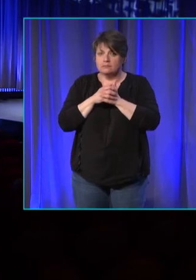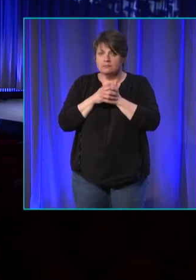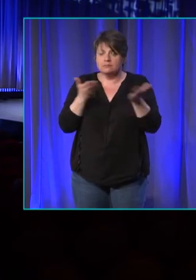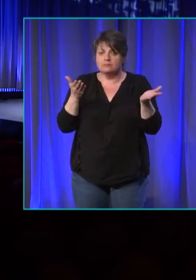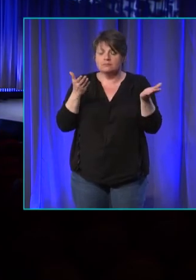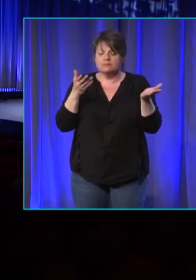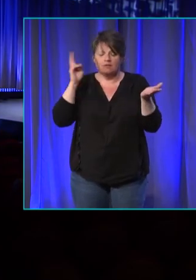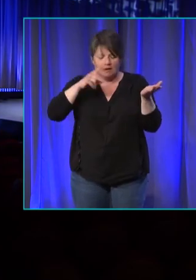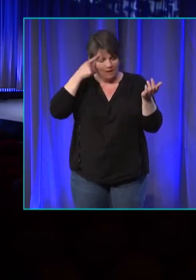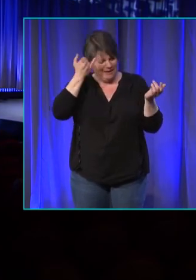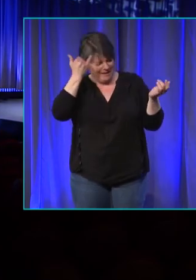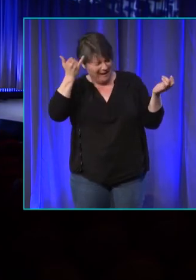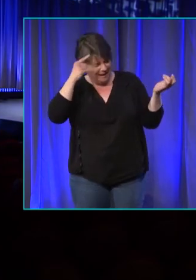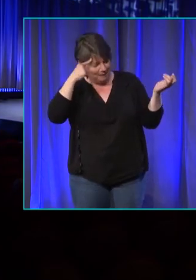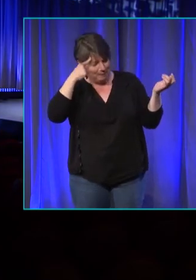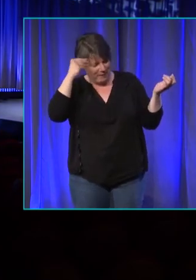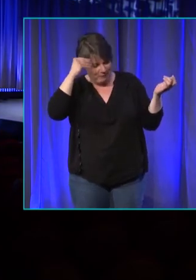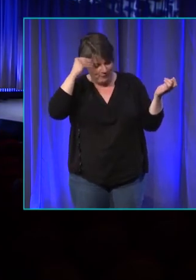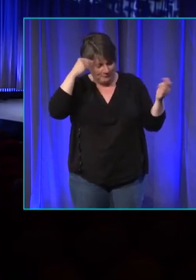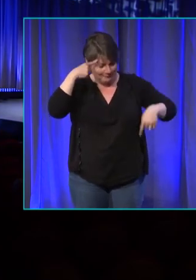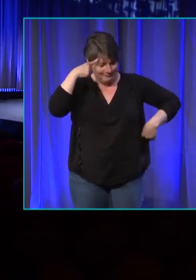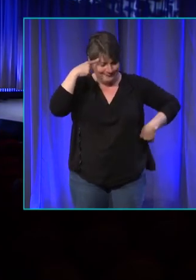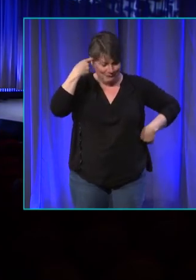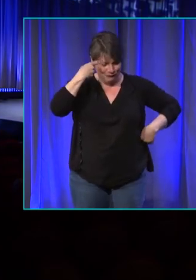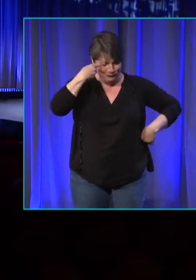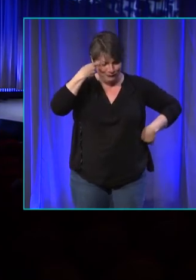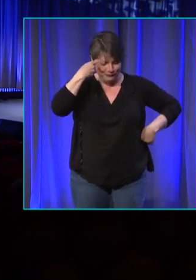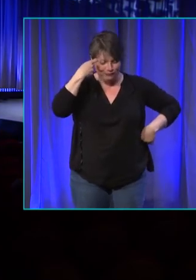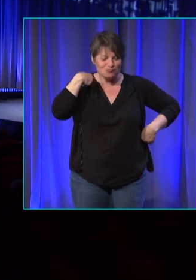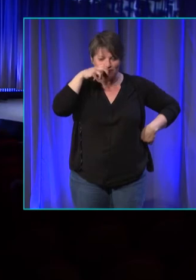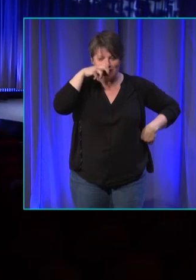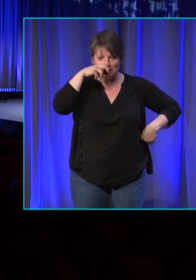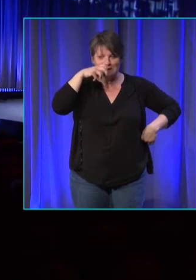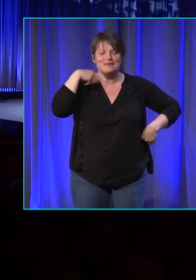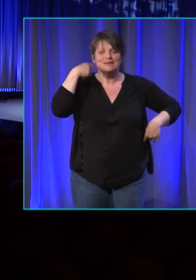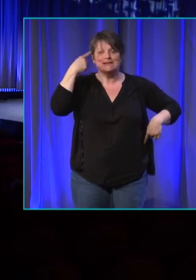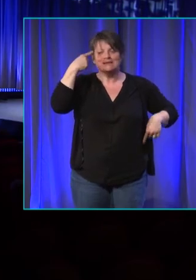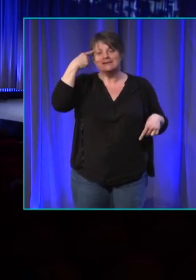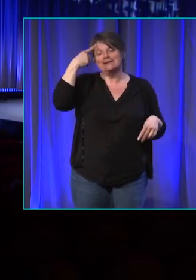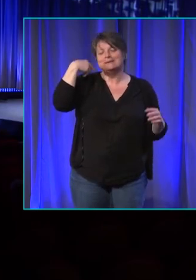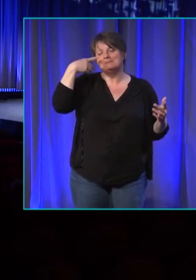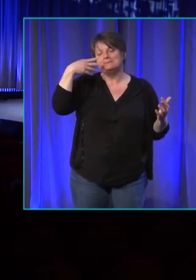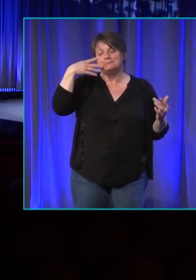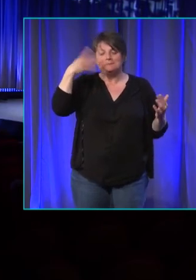Alors, j'ai perdu une idée que je voulais vous dire. Ça va peut-être revenir.